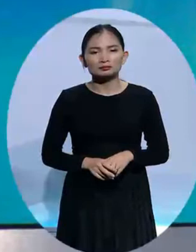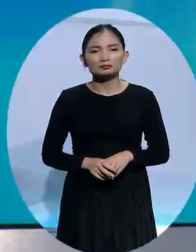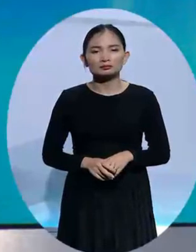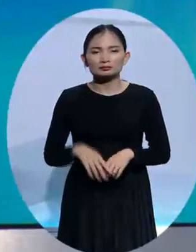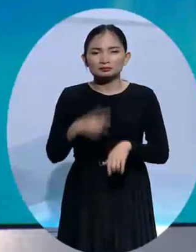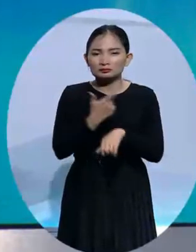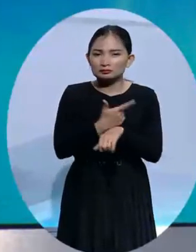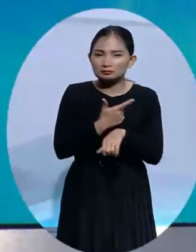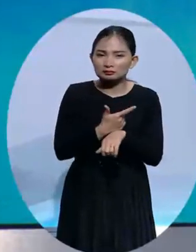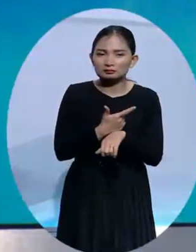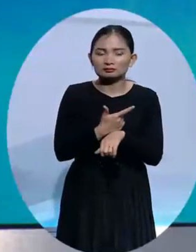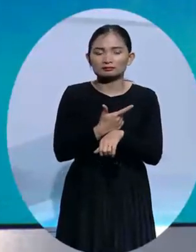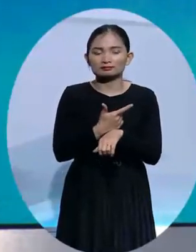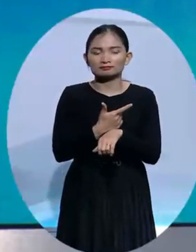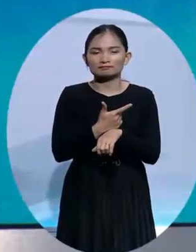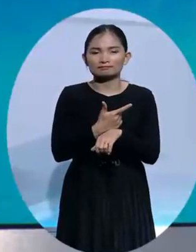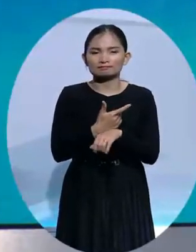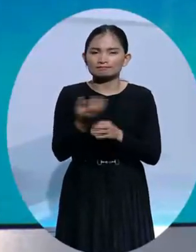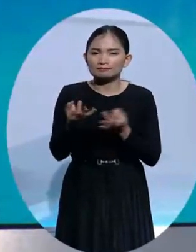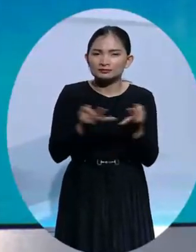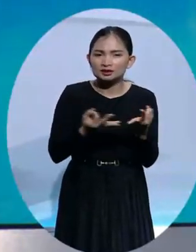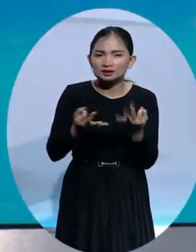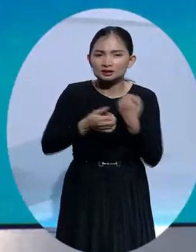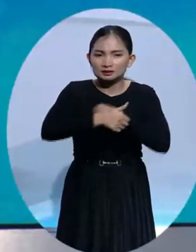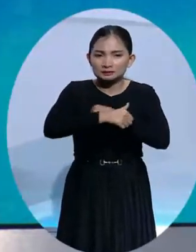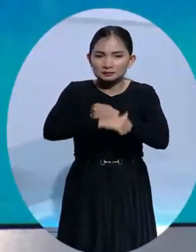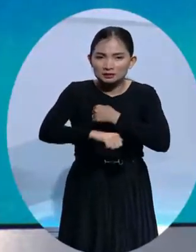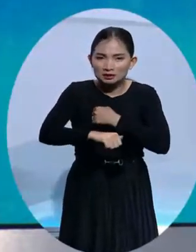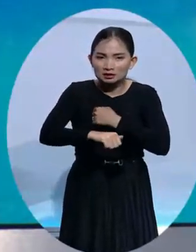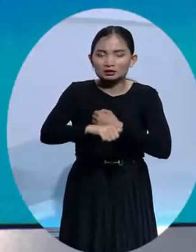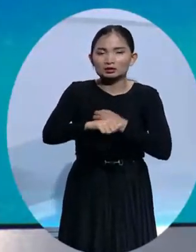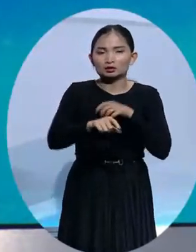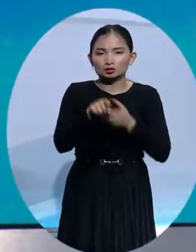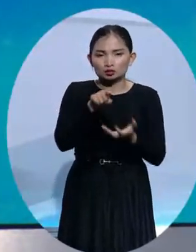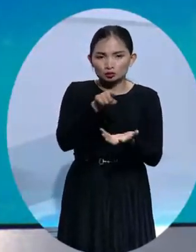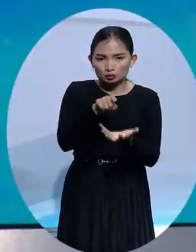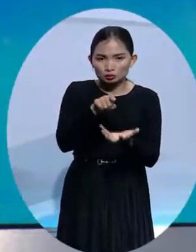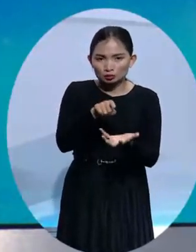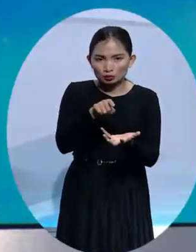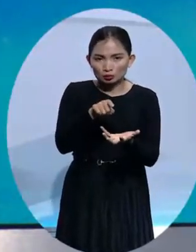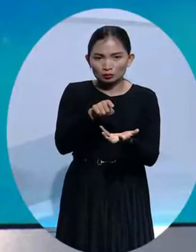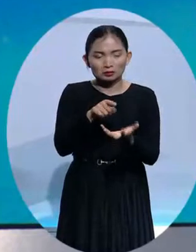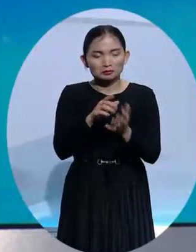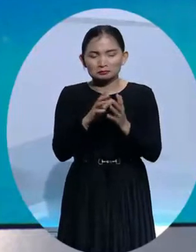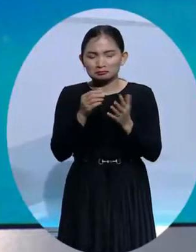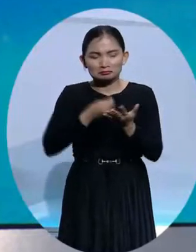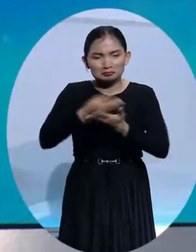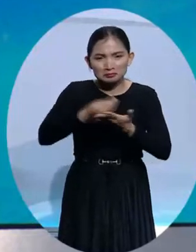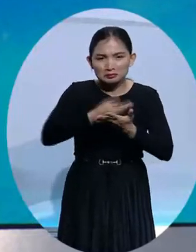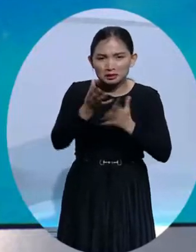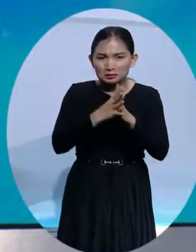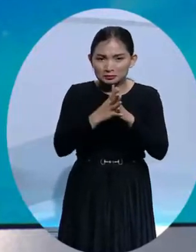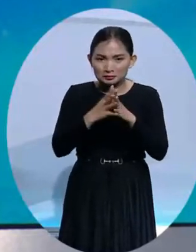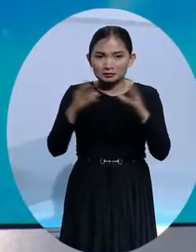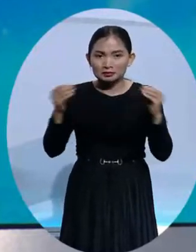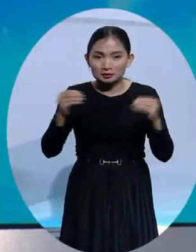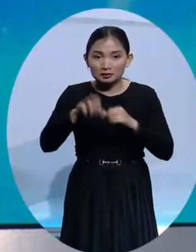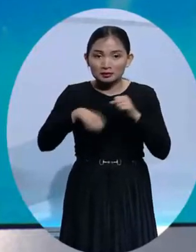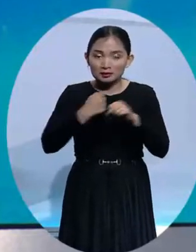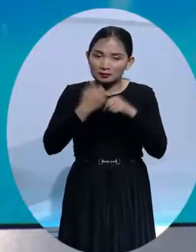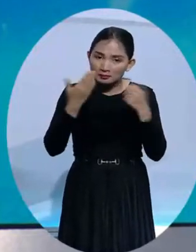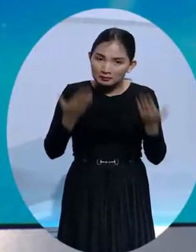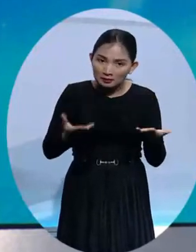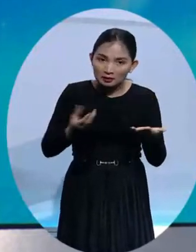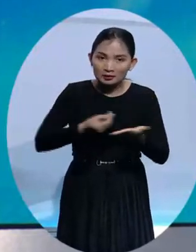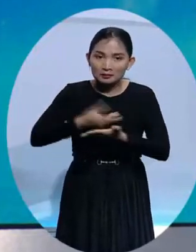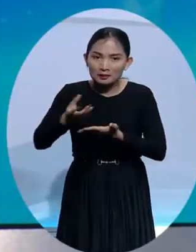Thời gian này, thị trường bánh trung thu đã khá sôi động trên nhiều tuyến đường tại thành phố Hồ Chí Minh. Theo đại diện các doanh nghiệp, năm nay bánh trung thu được bán khá sớm